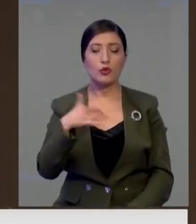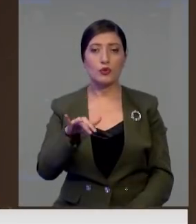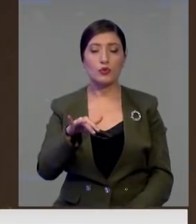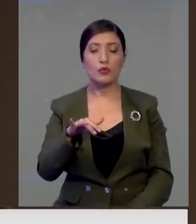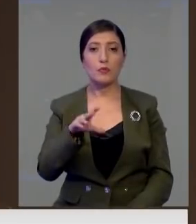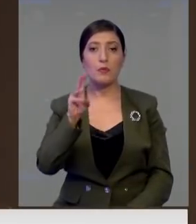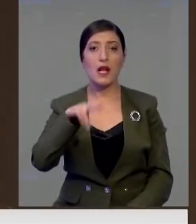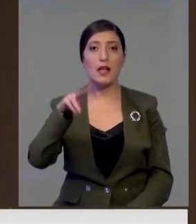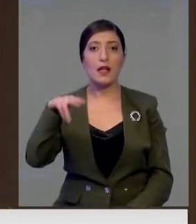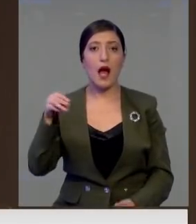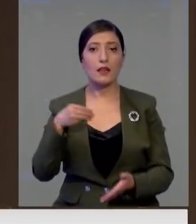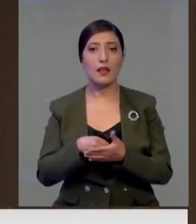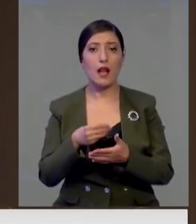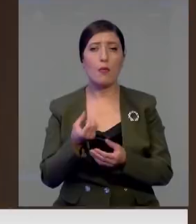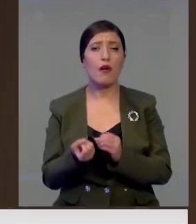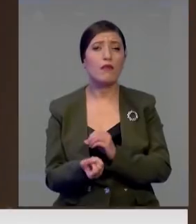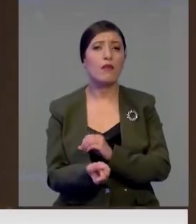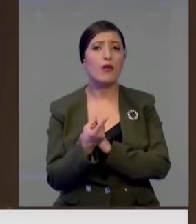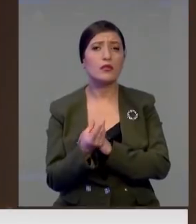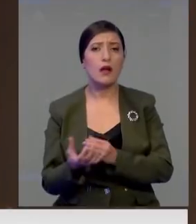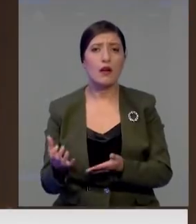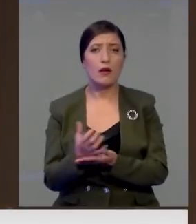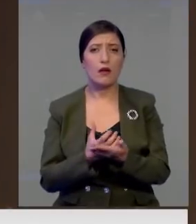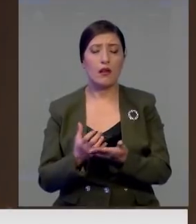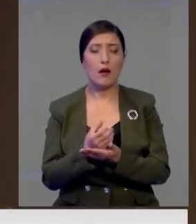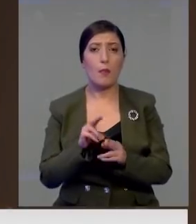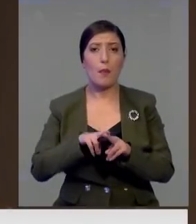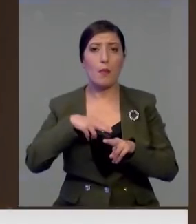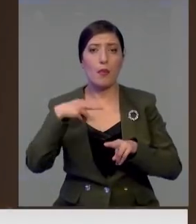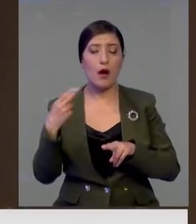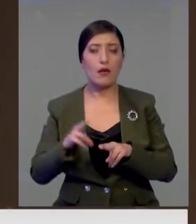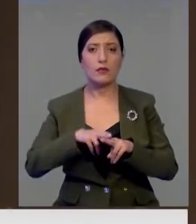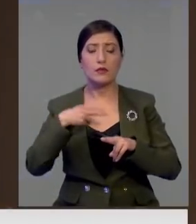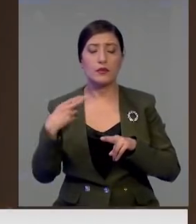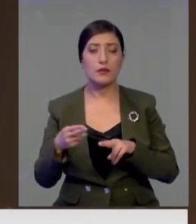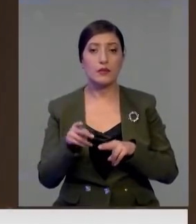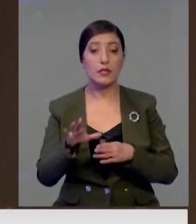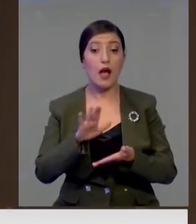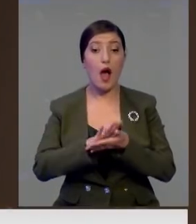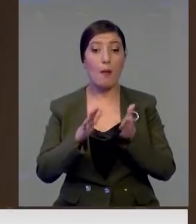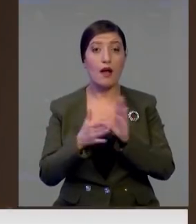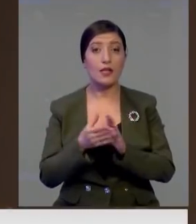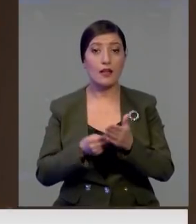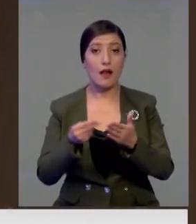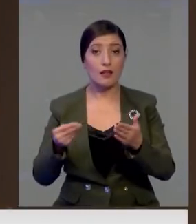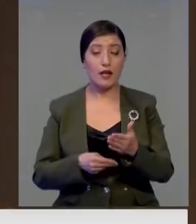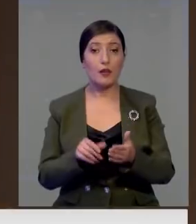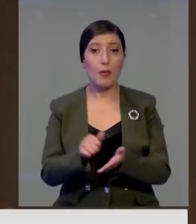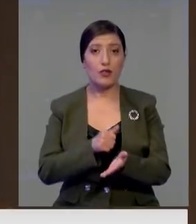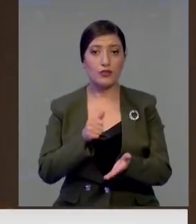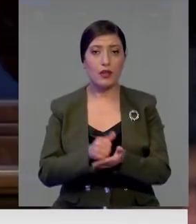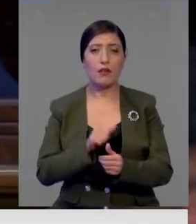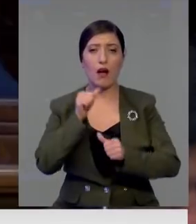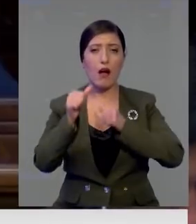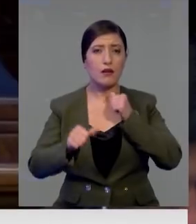դրամ։ Ոնց է կուտակվել այդ պարտքը, հա։ Այդ պարտքը կուտակվել է հենց այսպիսի համաձայնագրերով, որ տարիներ շարունակ բերել